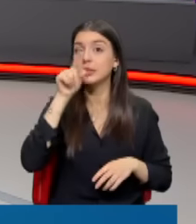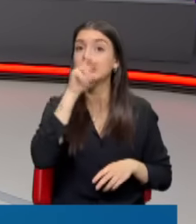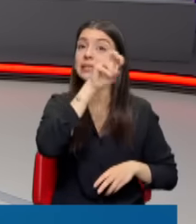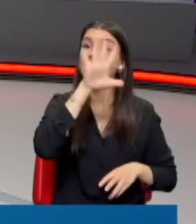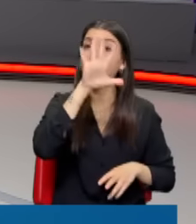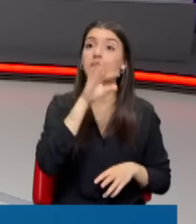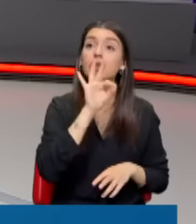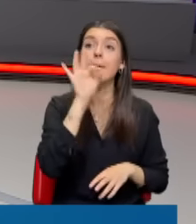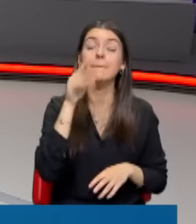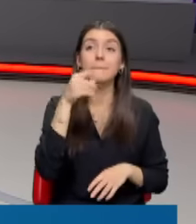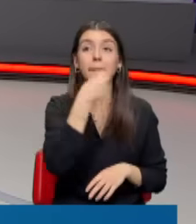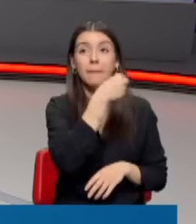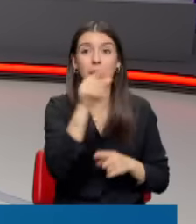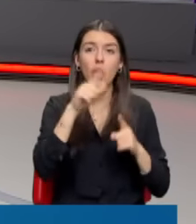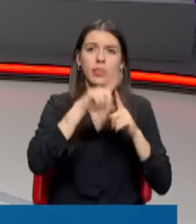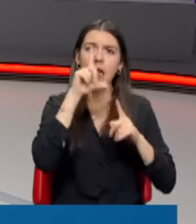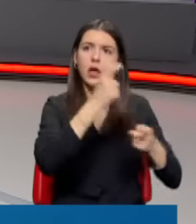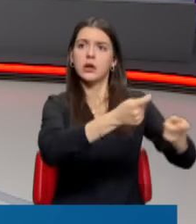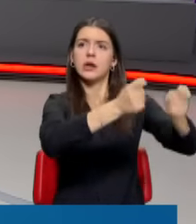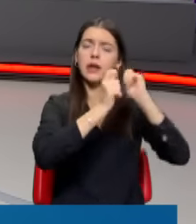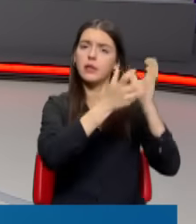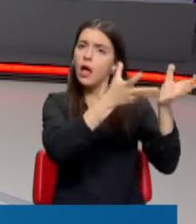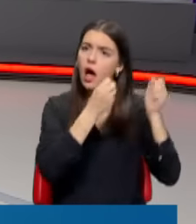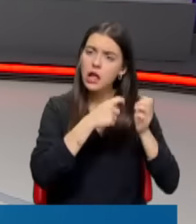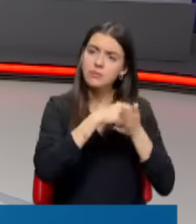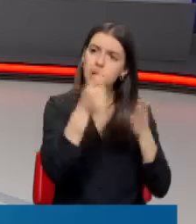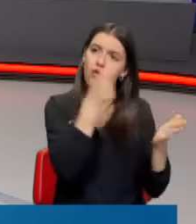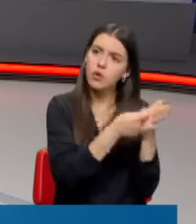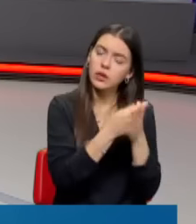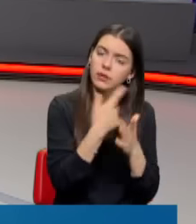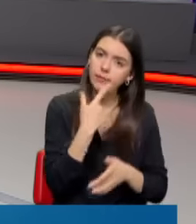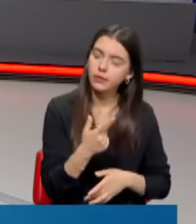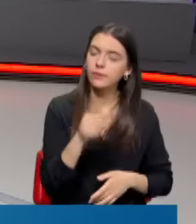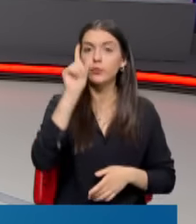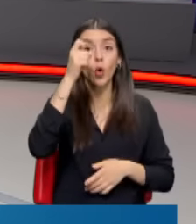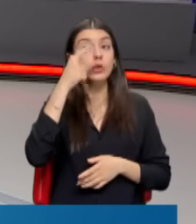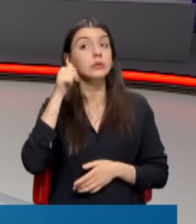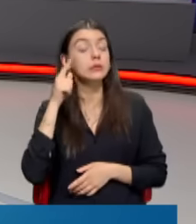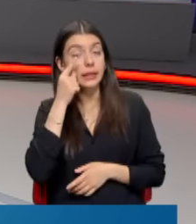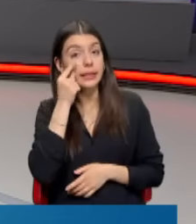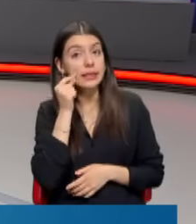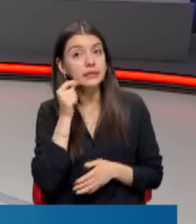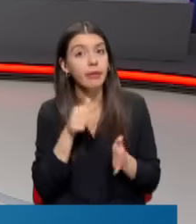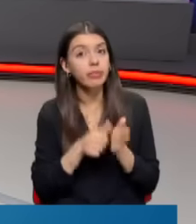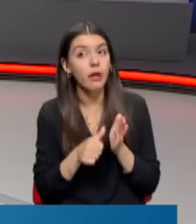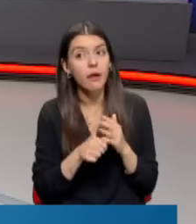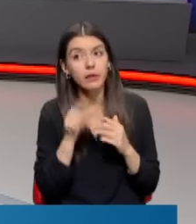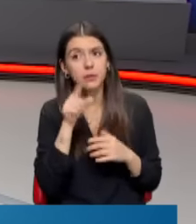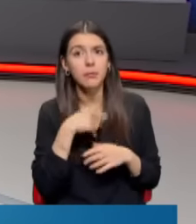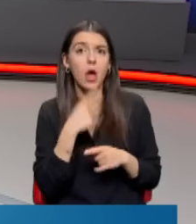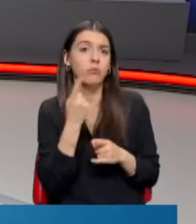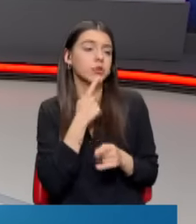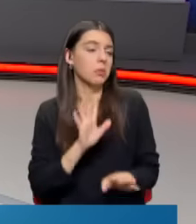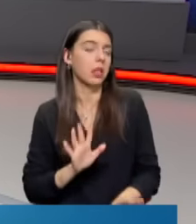kredi çekerek maaşları ödedik demişti 16 Nisan'da. 19 Nisan'da ben öyle bir şey söylemedim